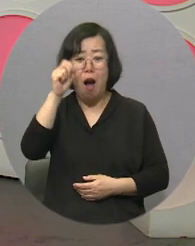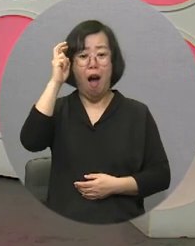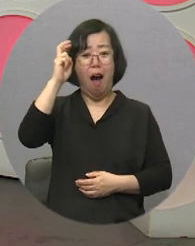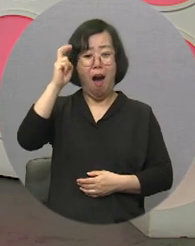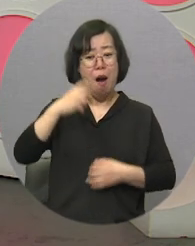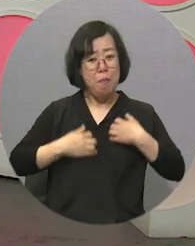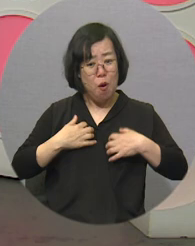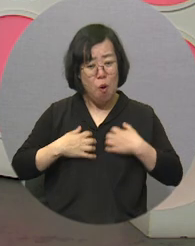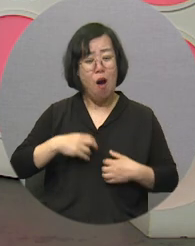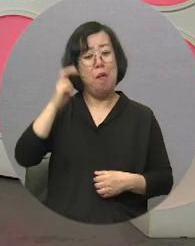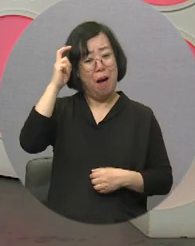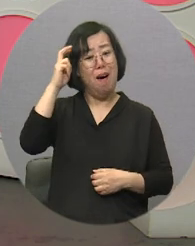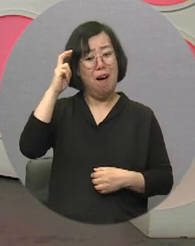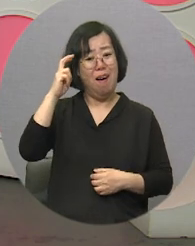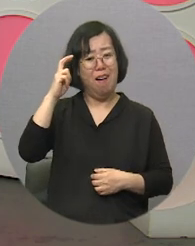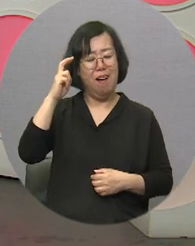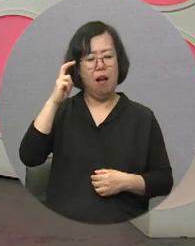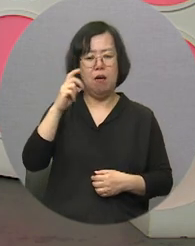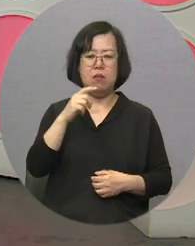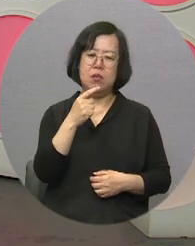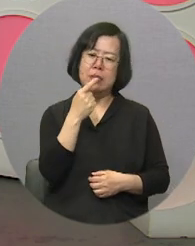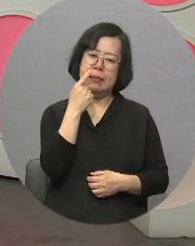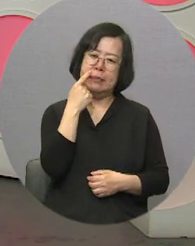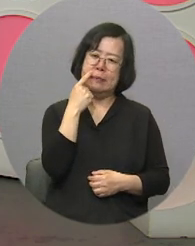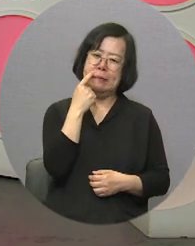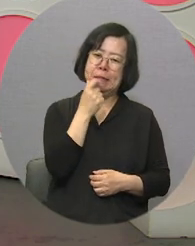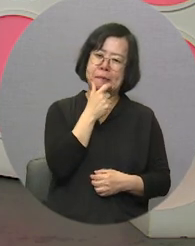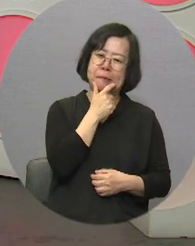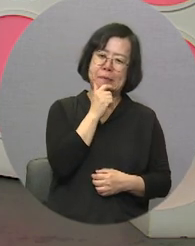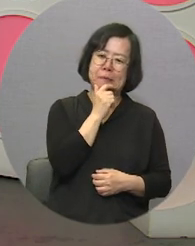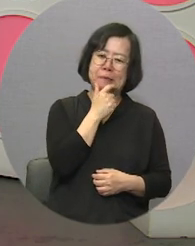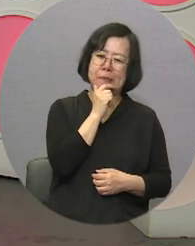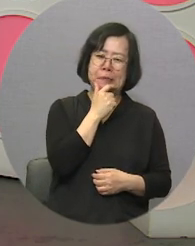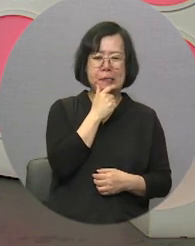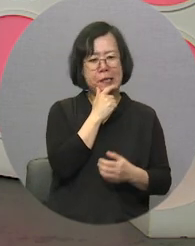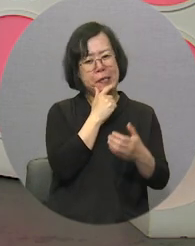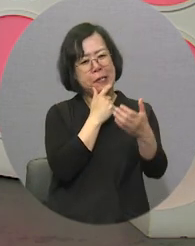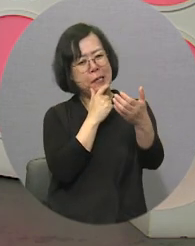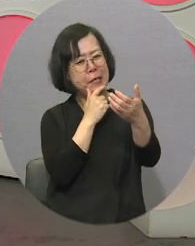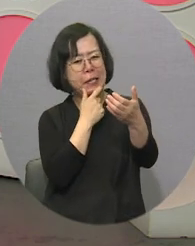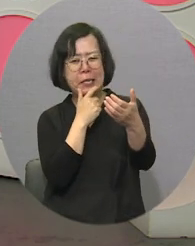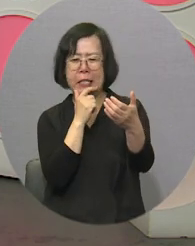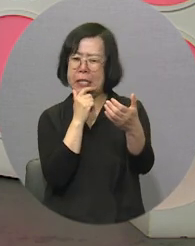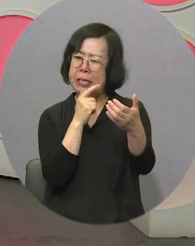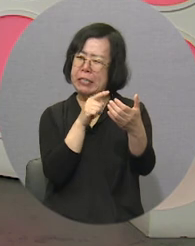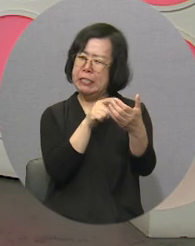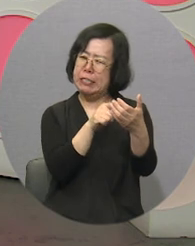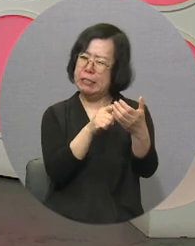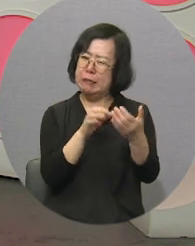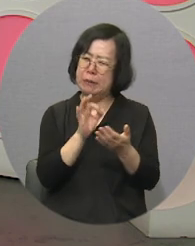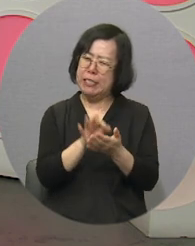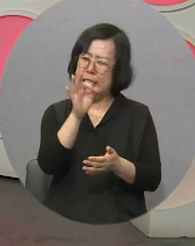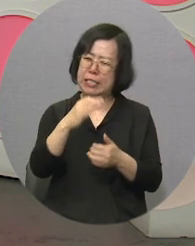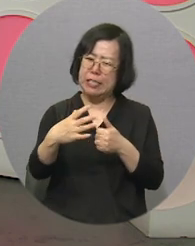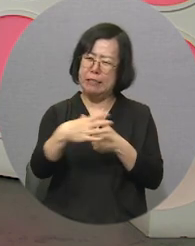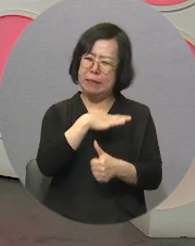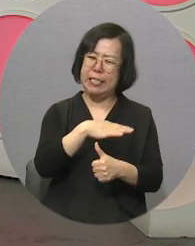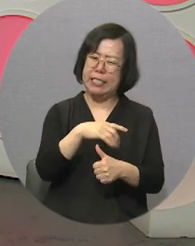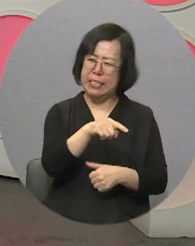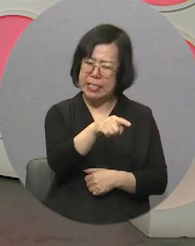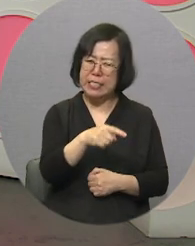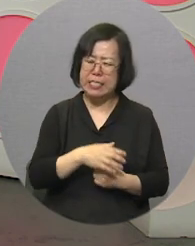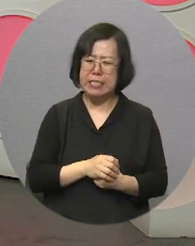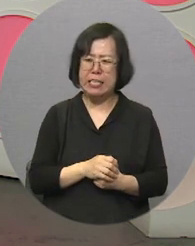얘기를 했는데요. 저희 엄마께서는요, 구두를 이리저리 보시면서 아, 품질이 좋지